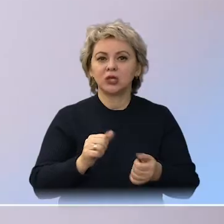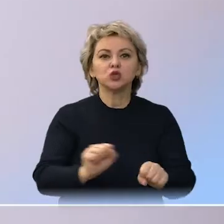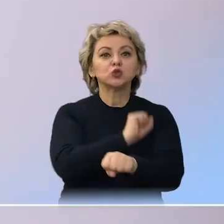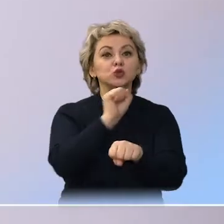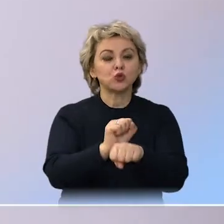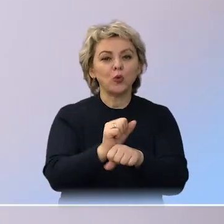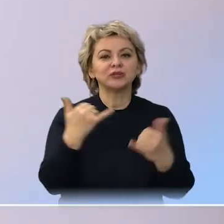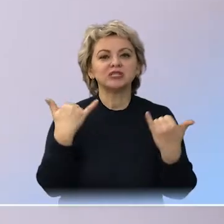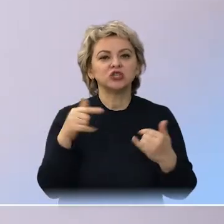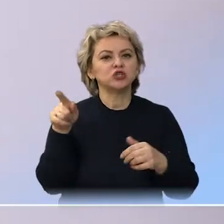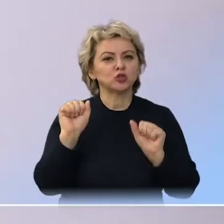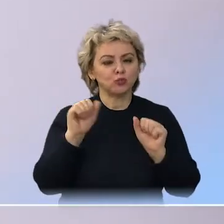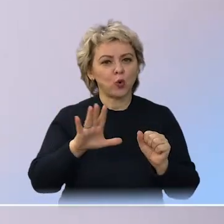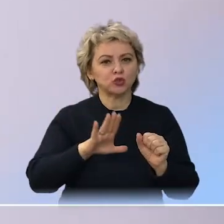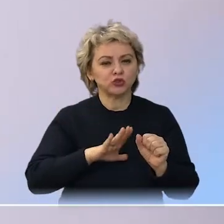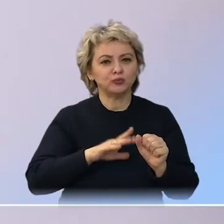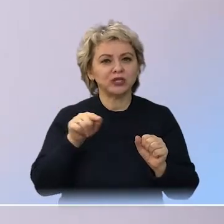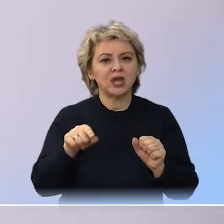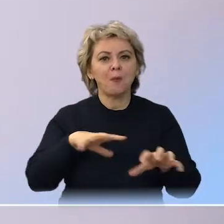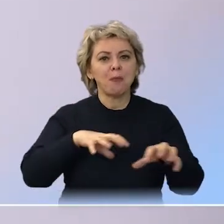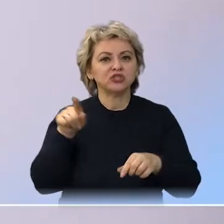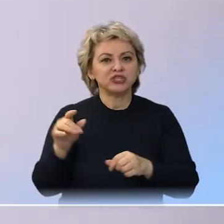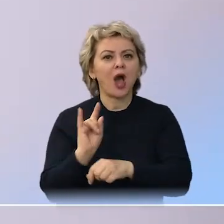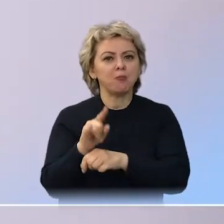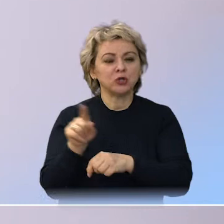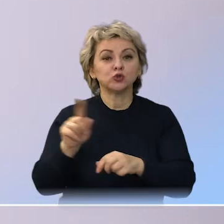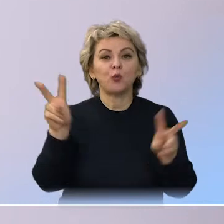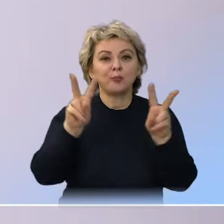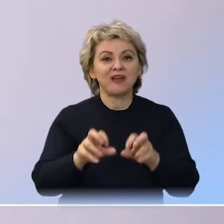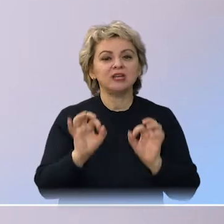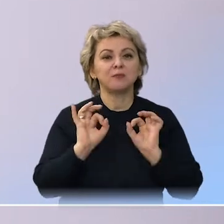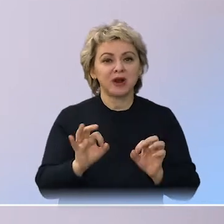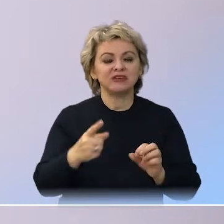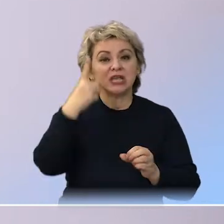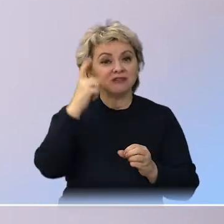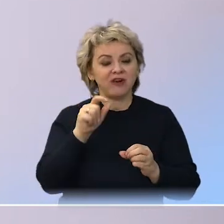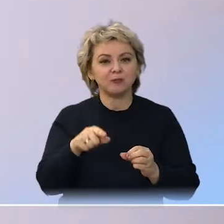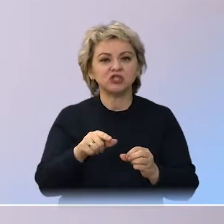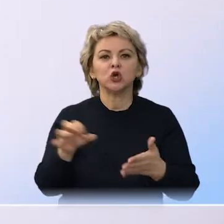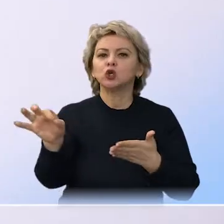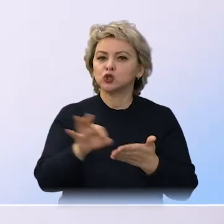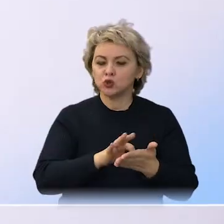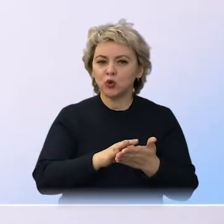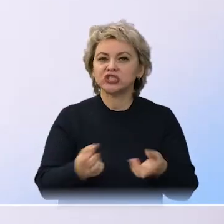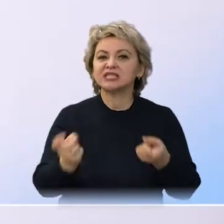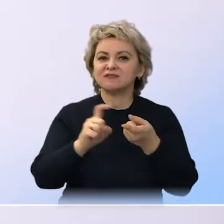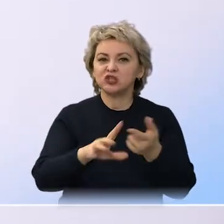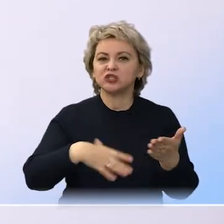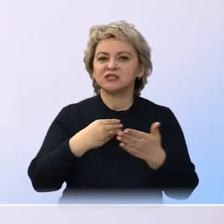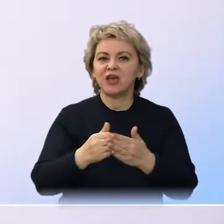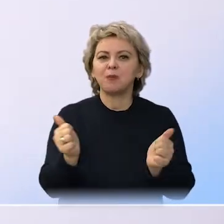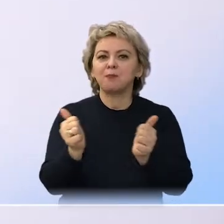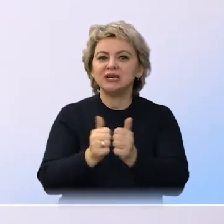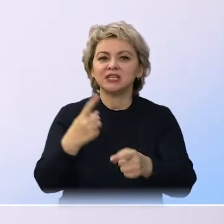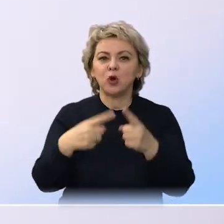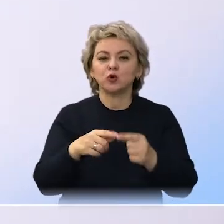Стоп. Сейчас ты можешь стать жертвой мошенника. Чтобы проверить достоверность информации, незамедлительно свяжитесь со своими близкими